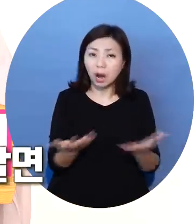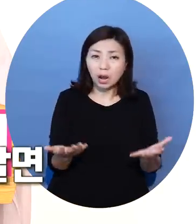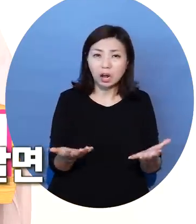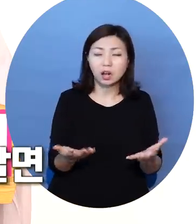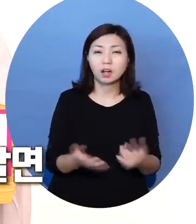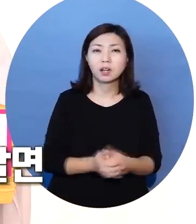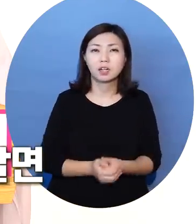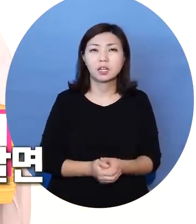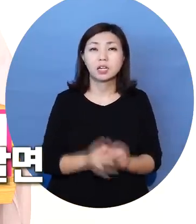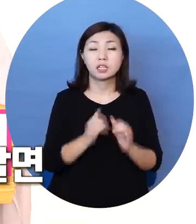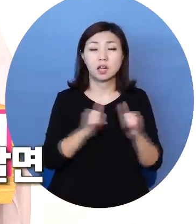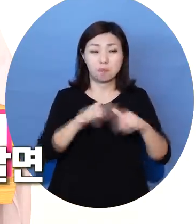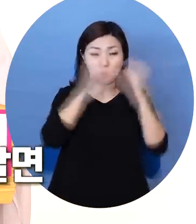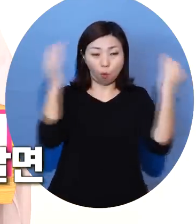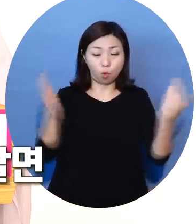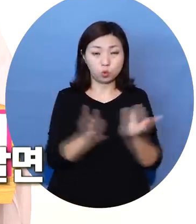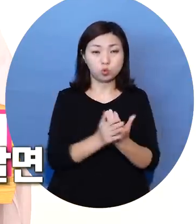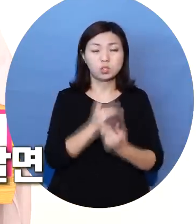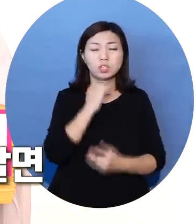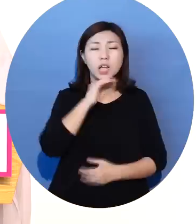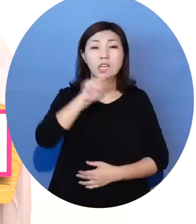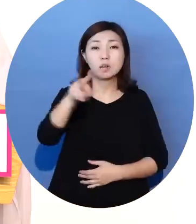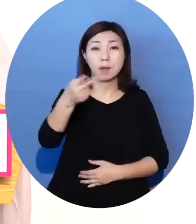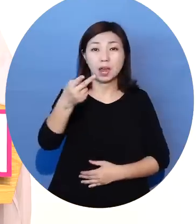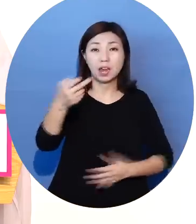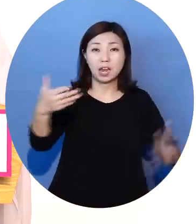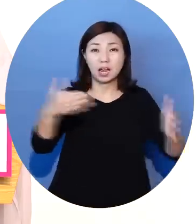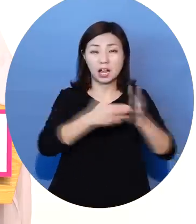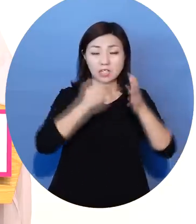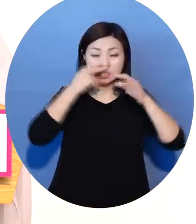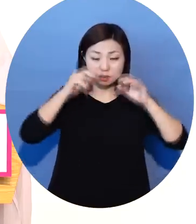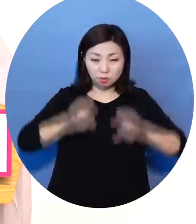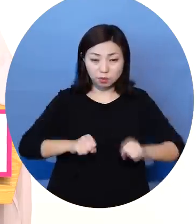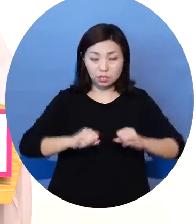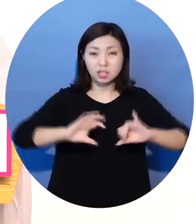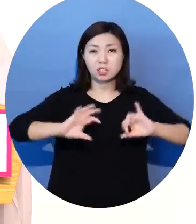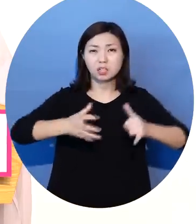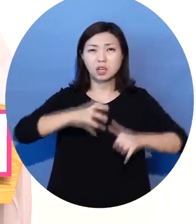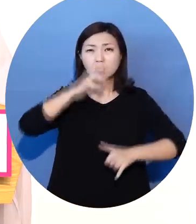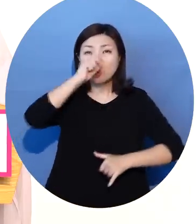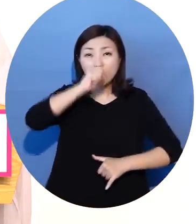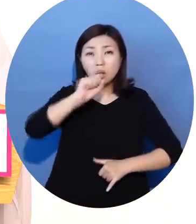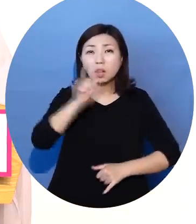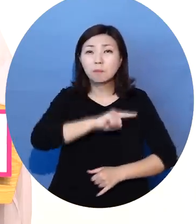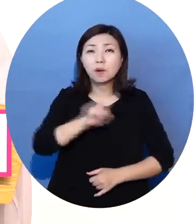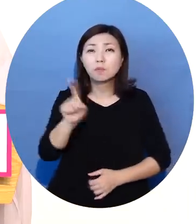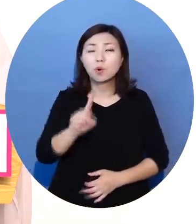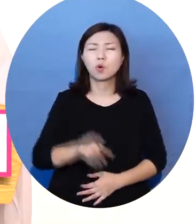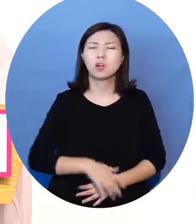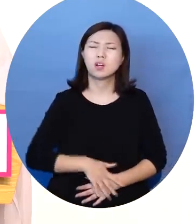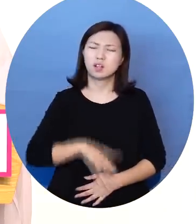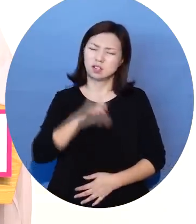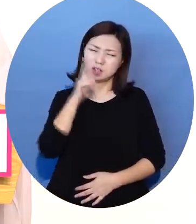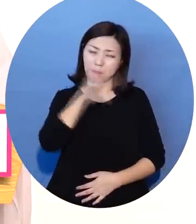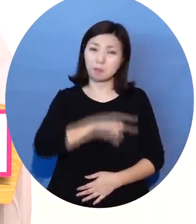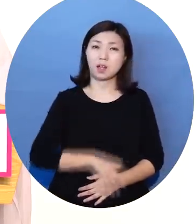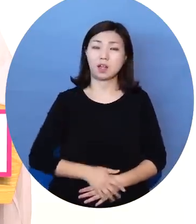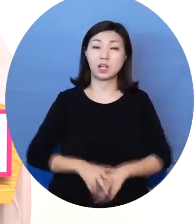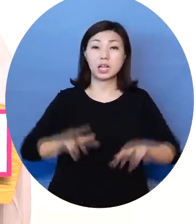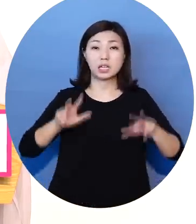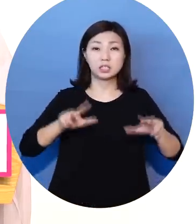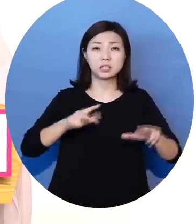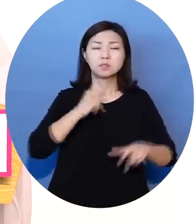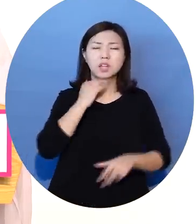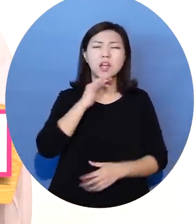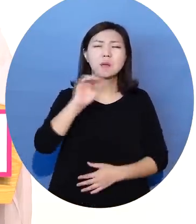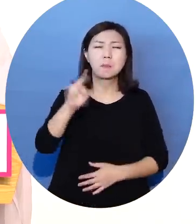자기 생각대로 앞으로 사람이 다 200살까지 살면 세상이 좋아질까 나빠질까? 나빠져. 지금 100살만